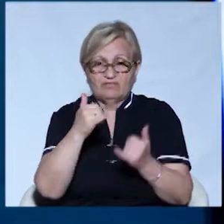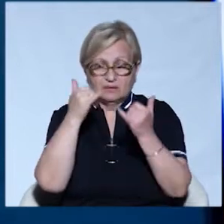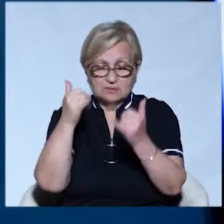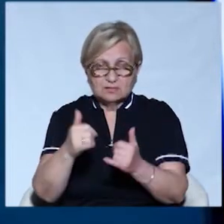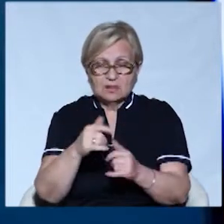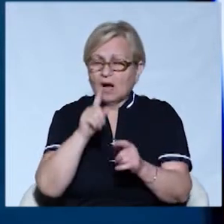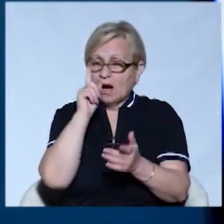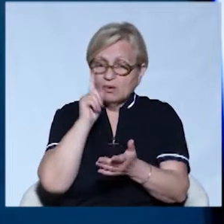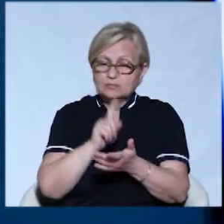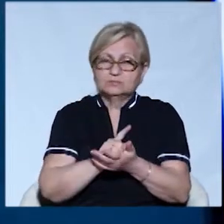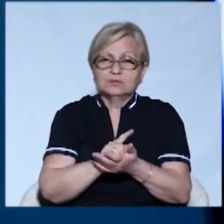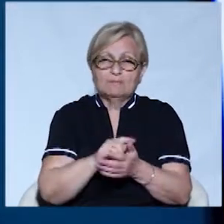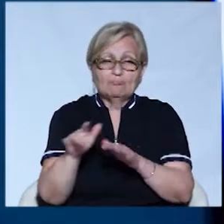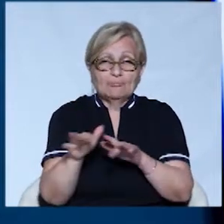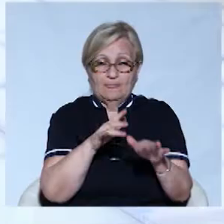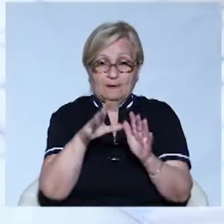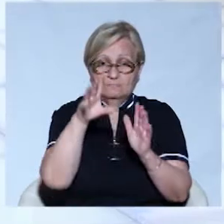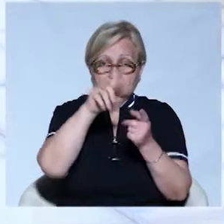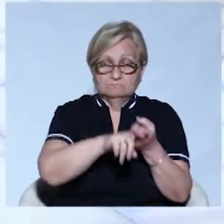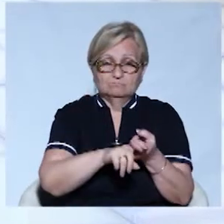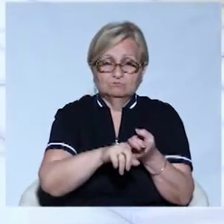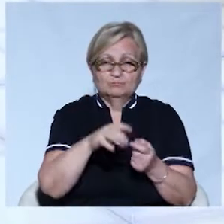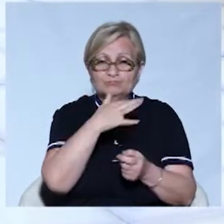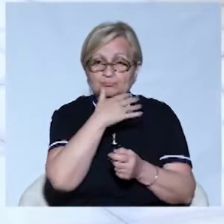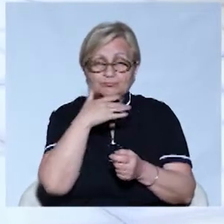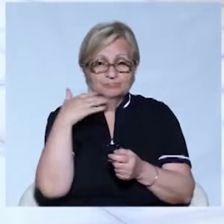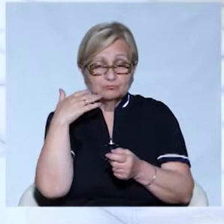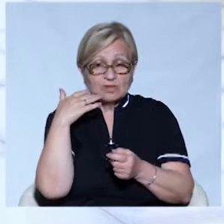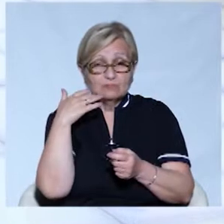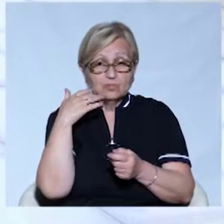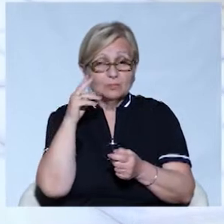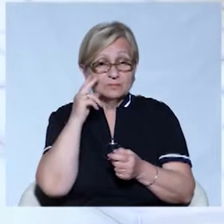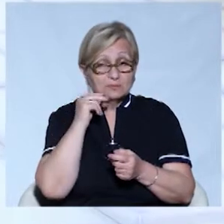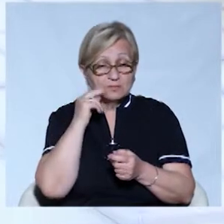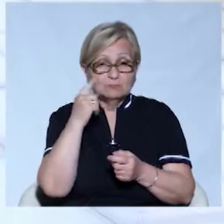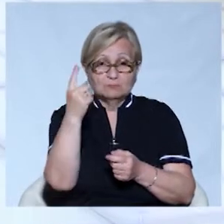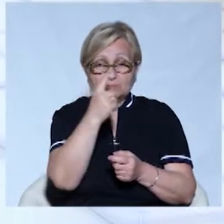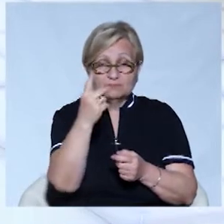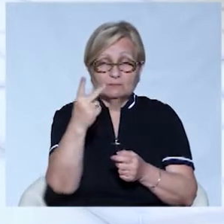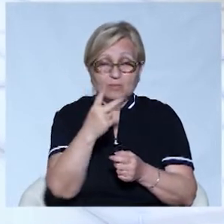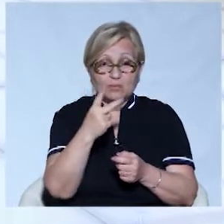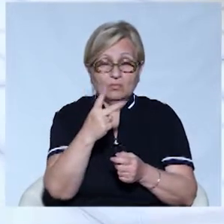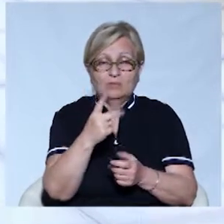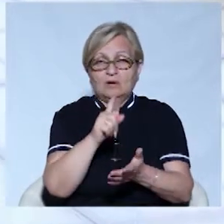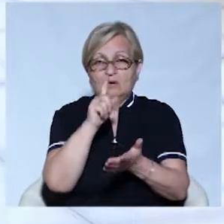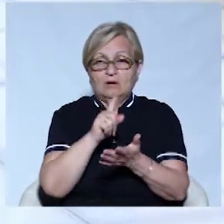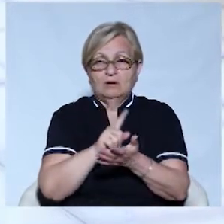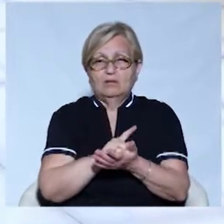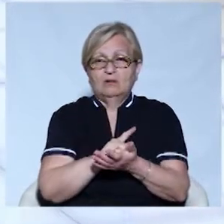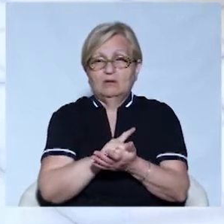დავიმახსოვროთ ესეც, რომ ზმნას მრავლობით რიცხვის პირველსა და მეორე პირში